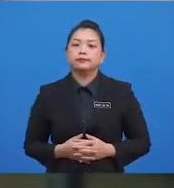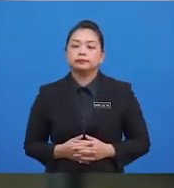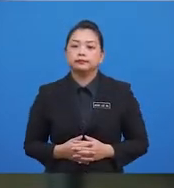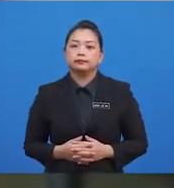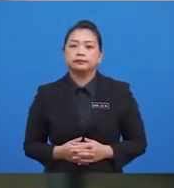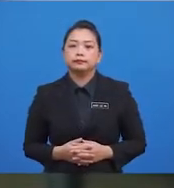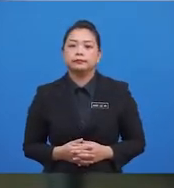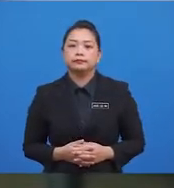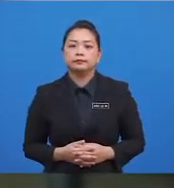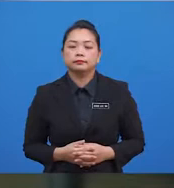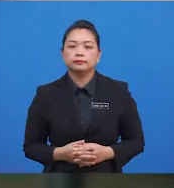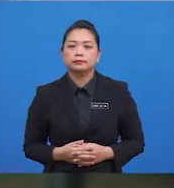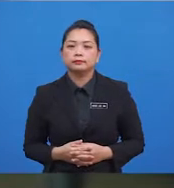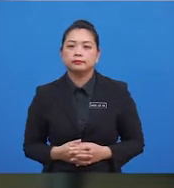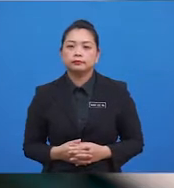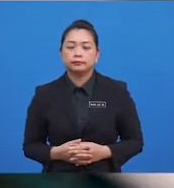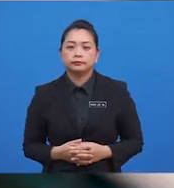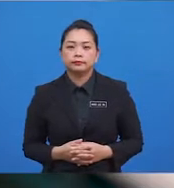bentuk tiga dimensi.